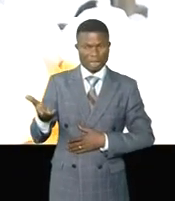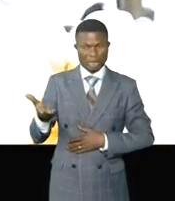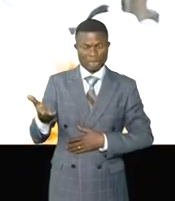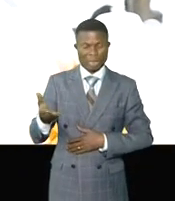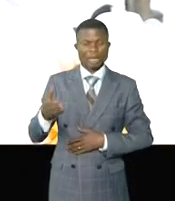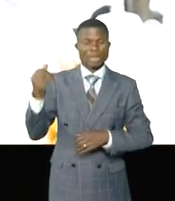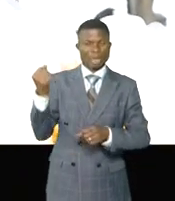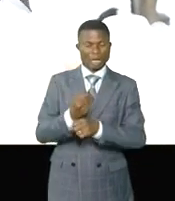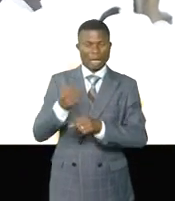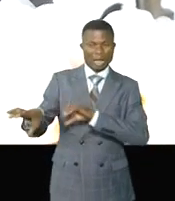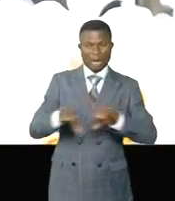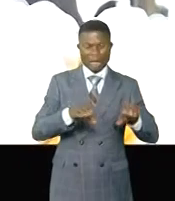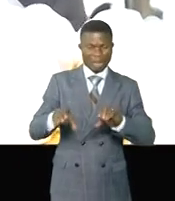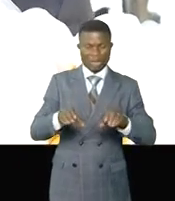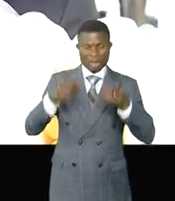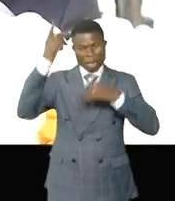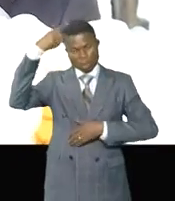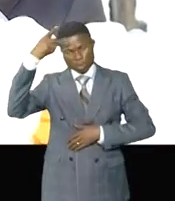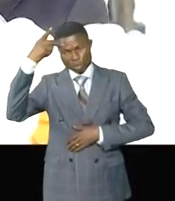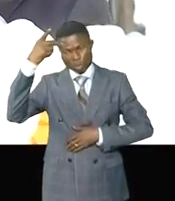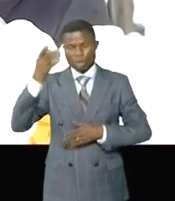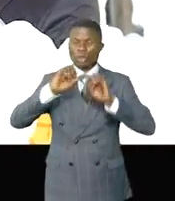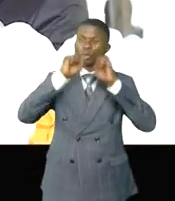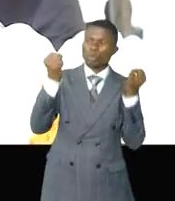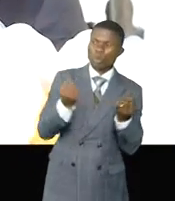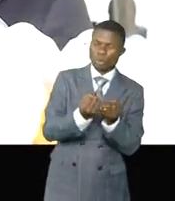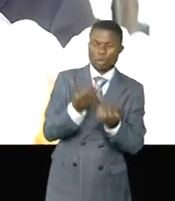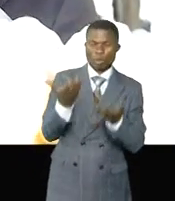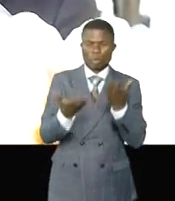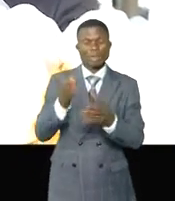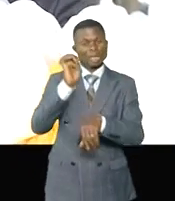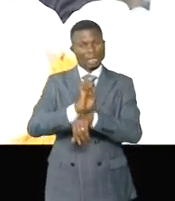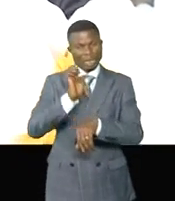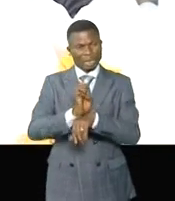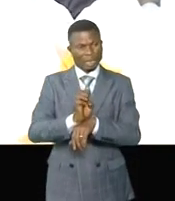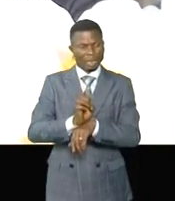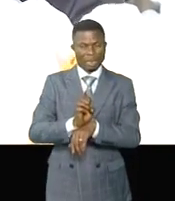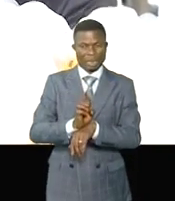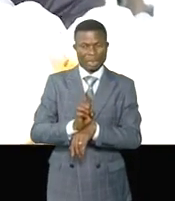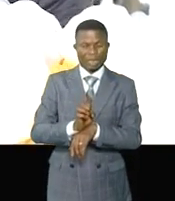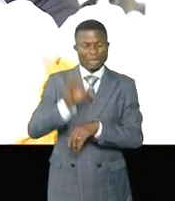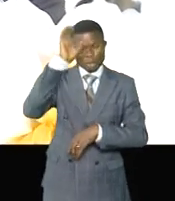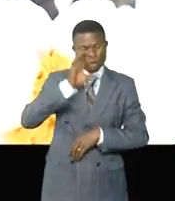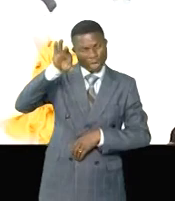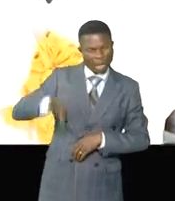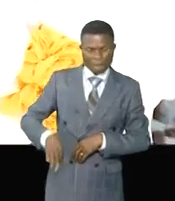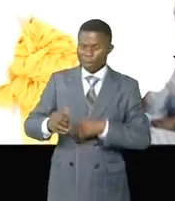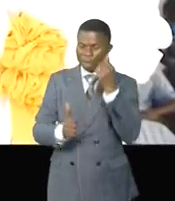ou l'engagement, que ce soit politique, social ou même ecclésiastique, ne doit pas tendre à chercher l'intérêt